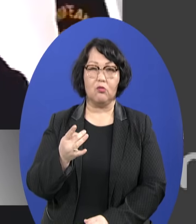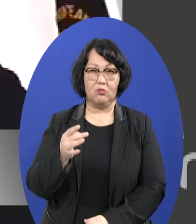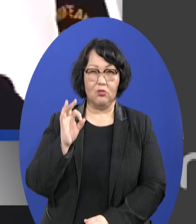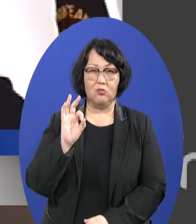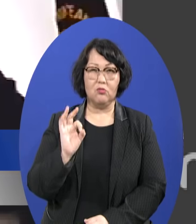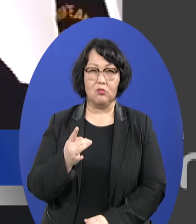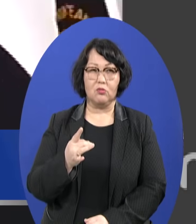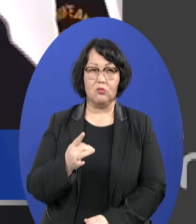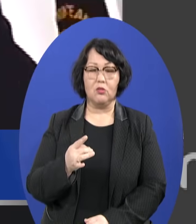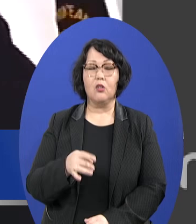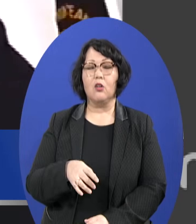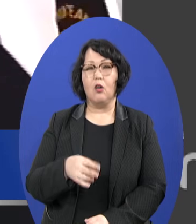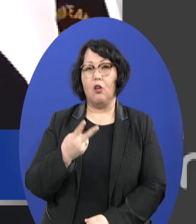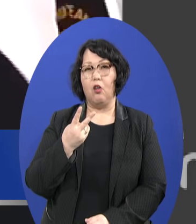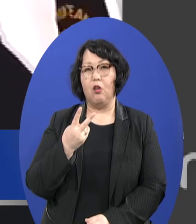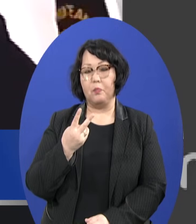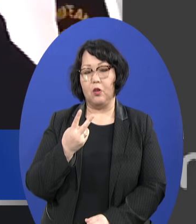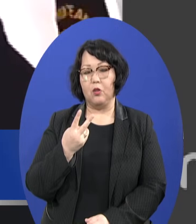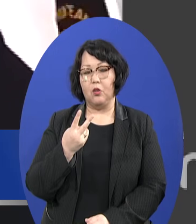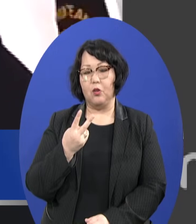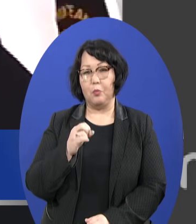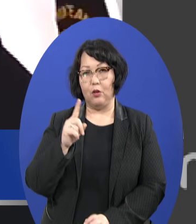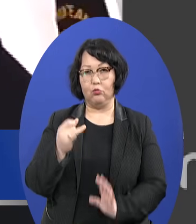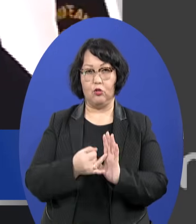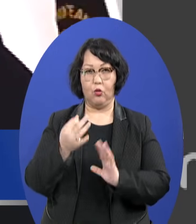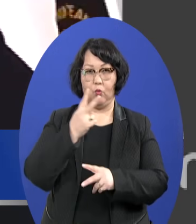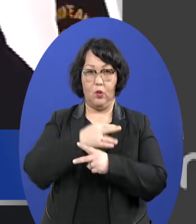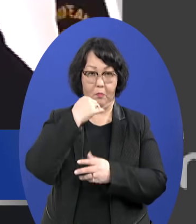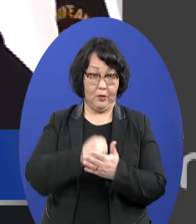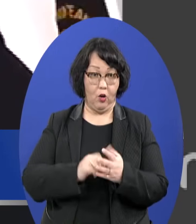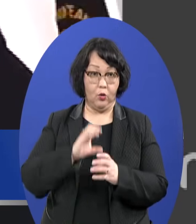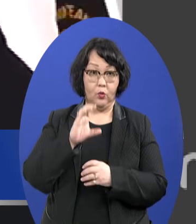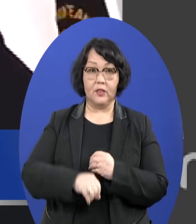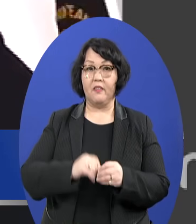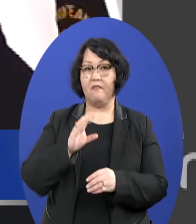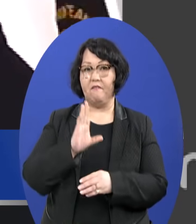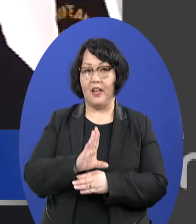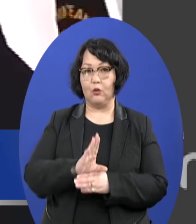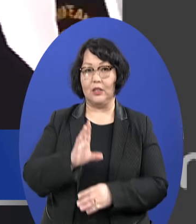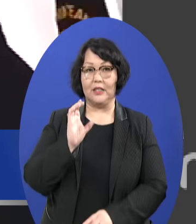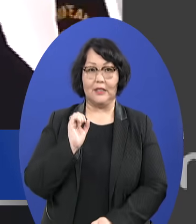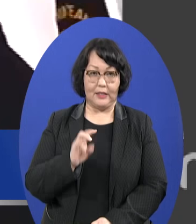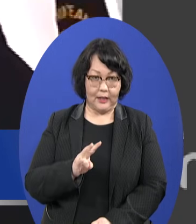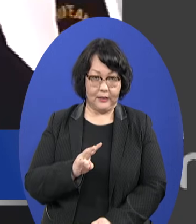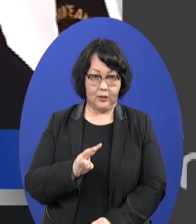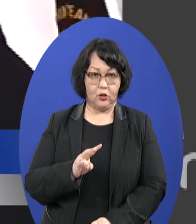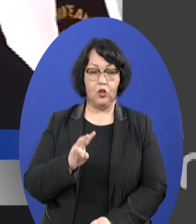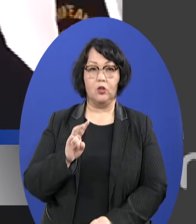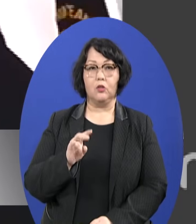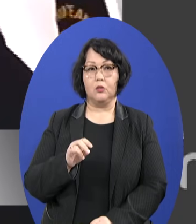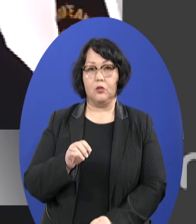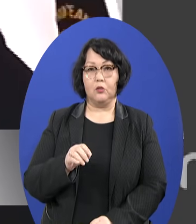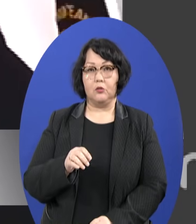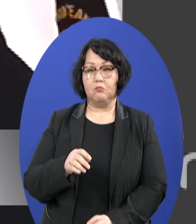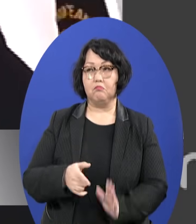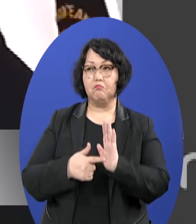бид 2017 онд хуулиа баталчихсан эхний олон улсын валютын сангийн өргөсөн хөтөлбөрт орохын тулд бид маш олон